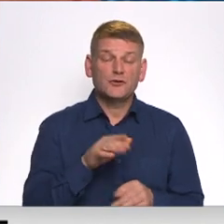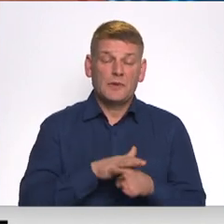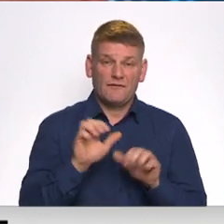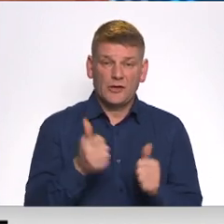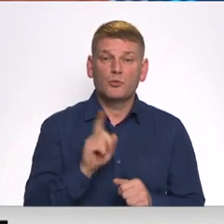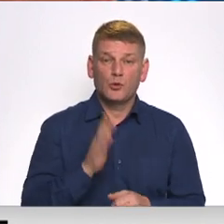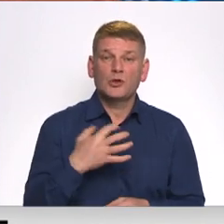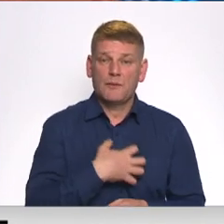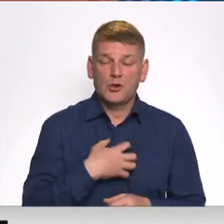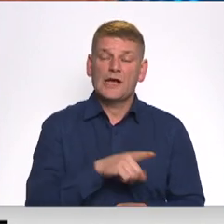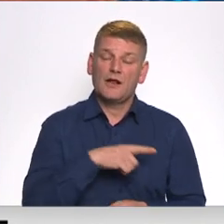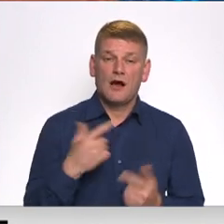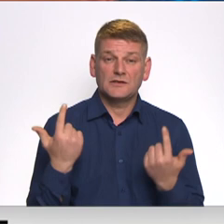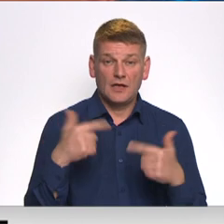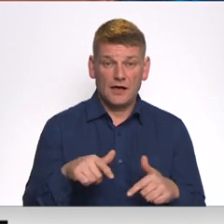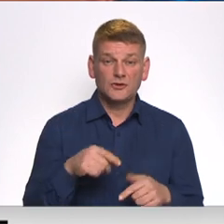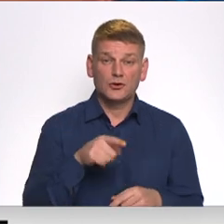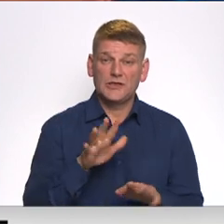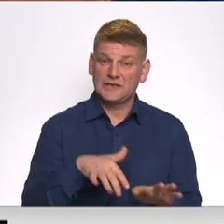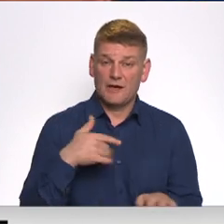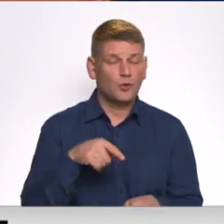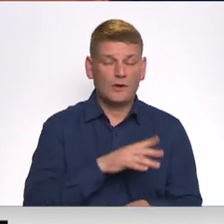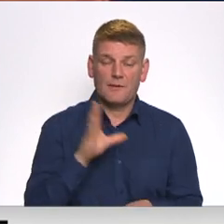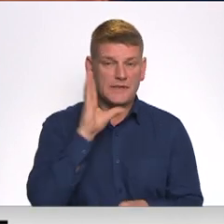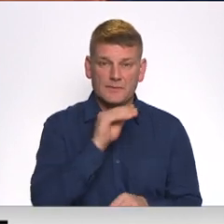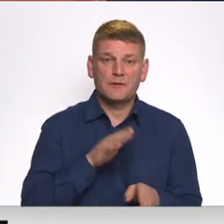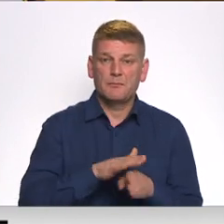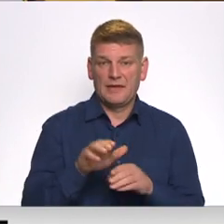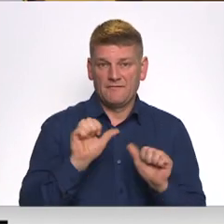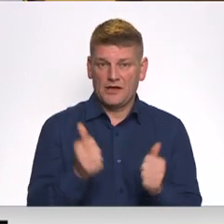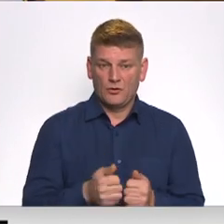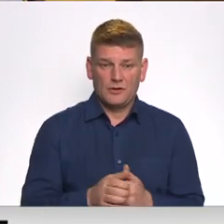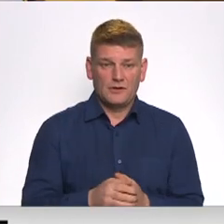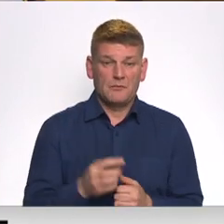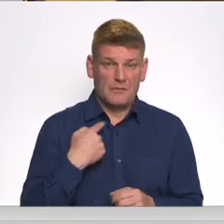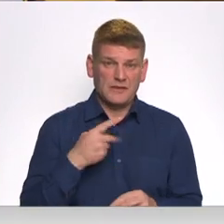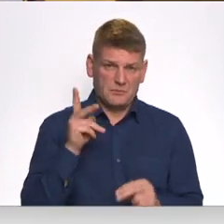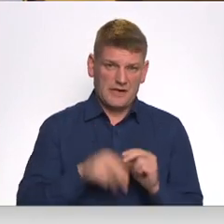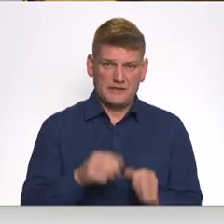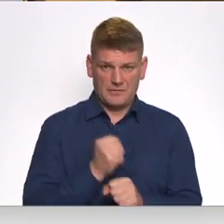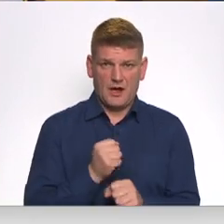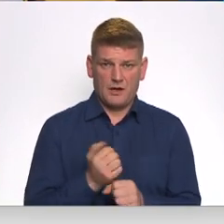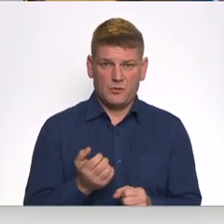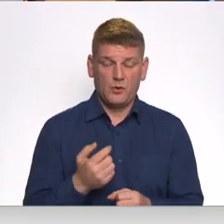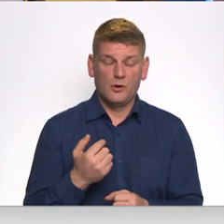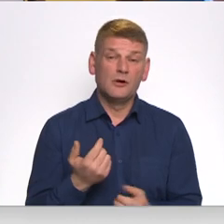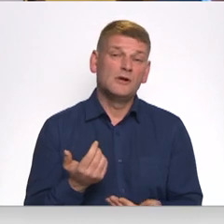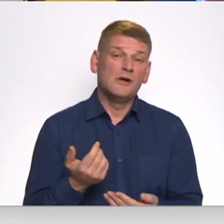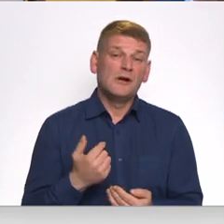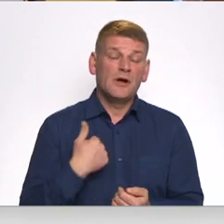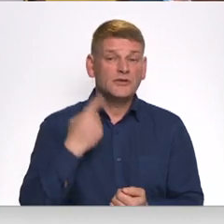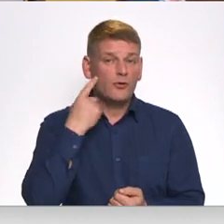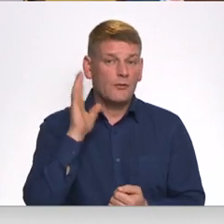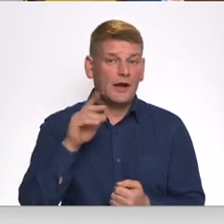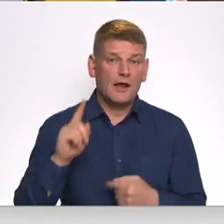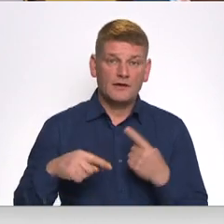būtu nepieciešams ilgāks laiks, un šī saime to nepaspēs pilnveidot. Mēs taču beidzam darbu. Es domāju, ka lai